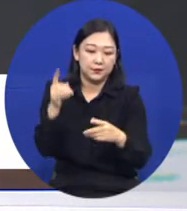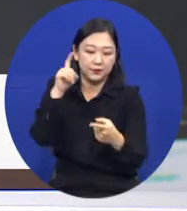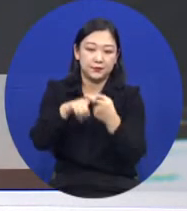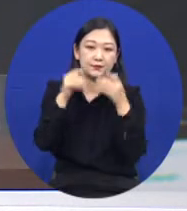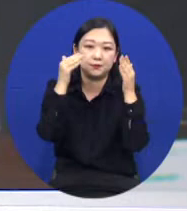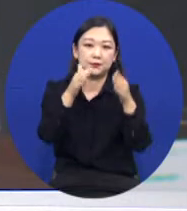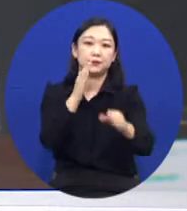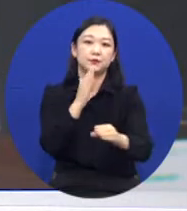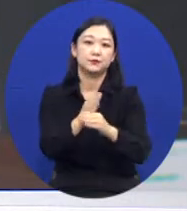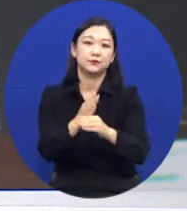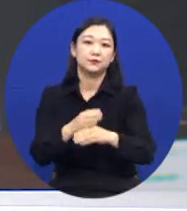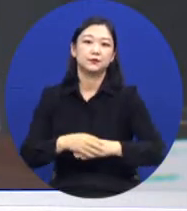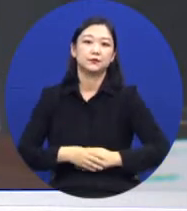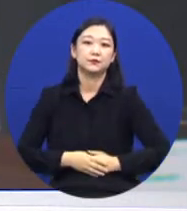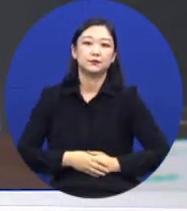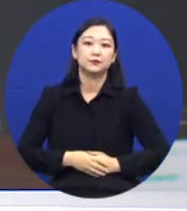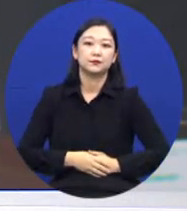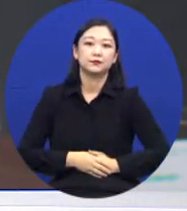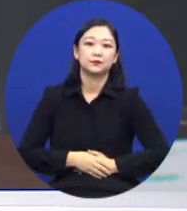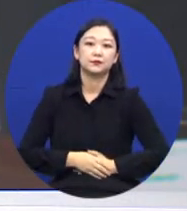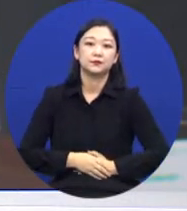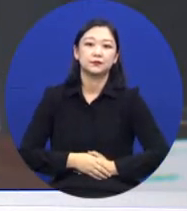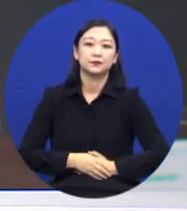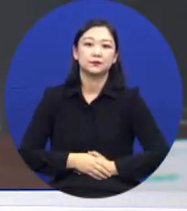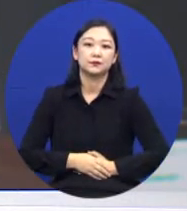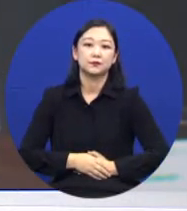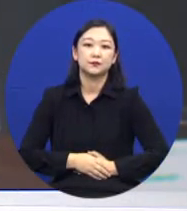있습니다 박해진 기자가 보도합니다